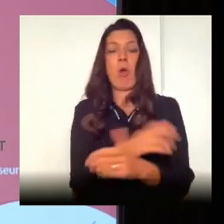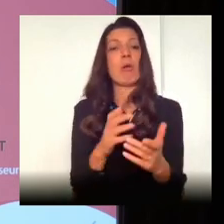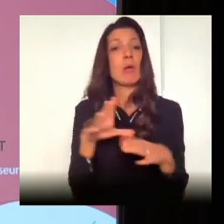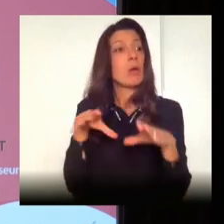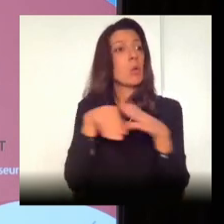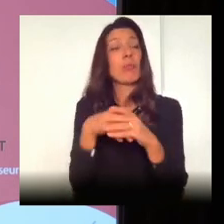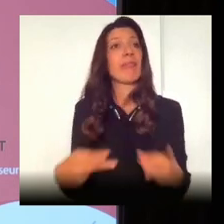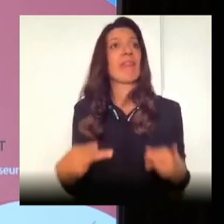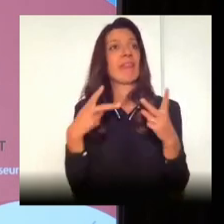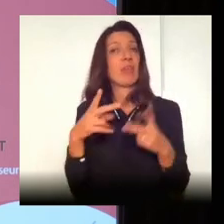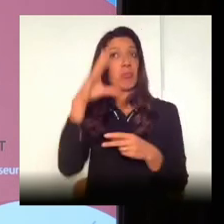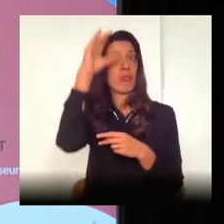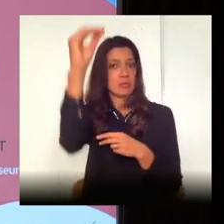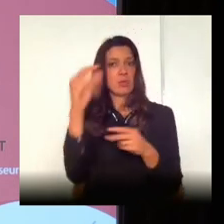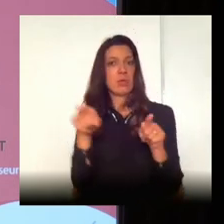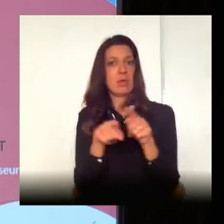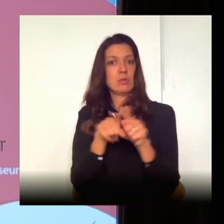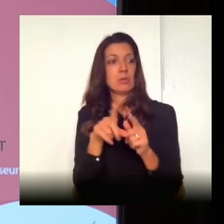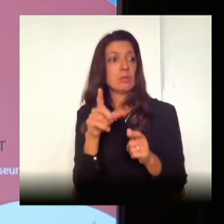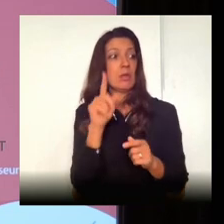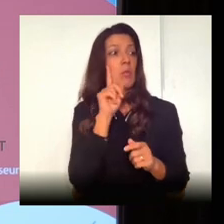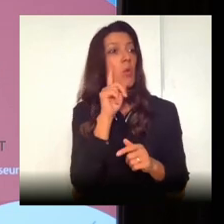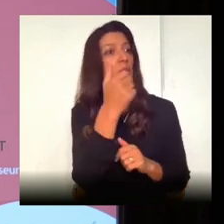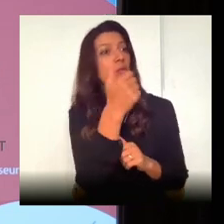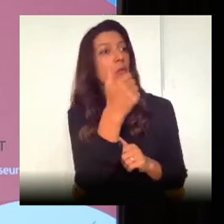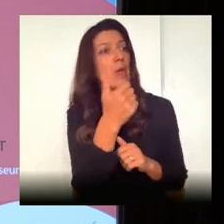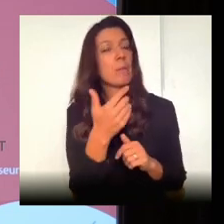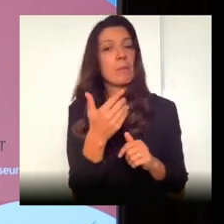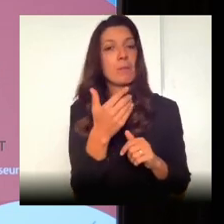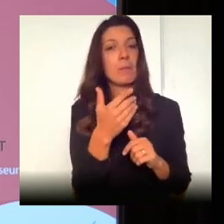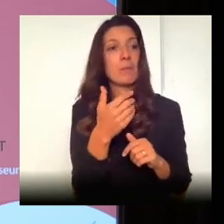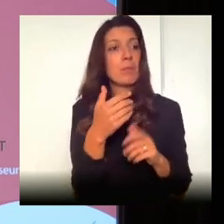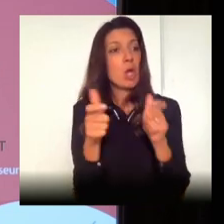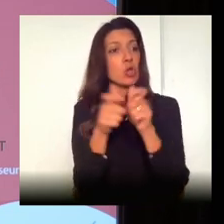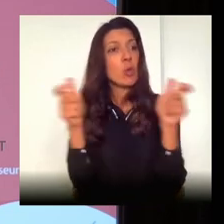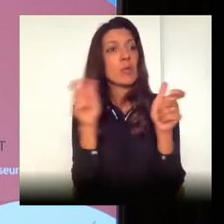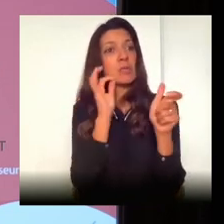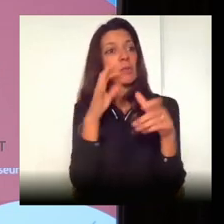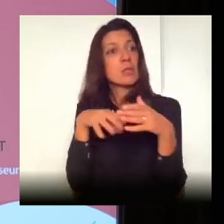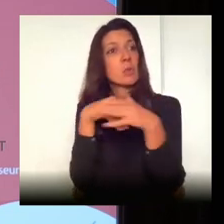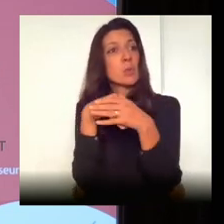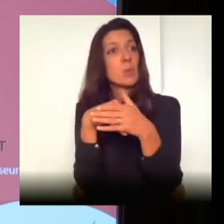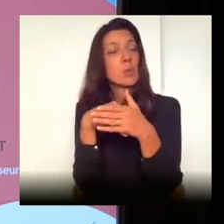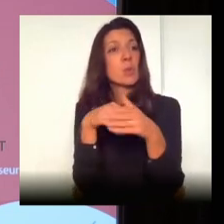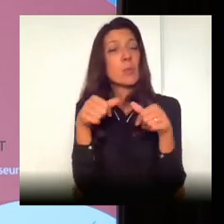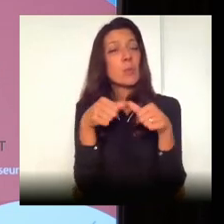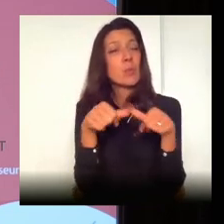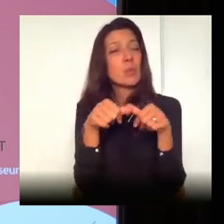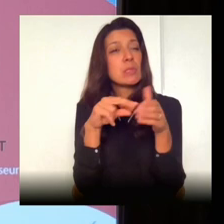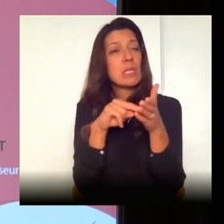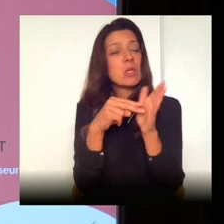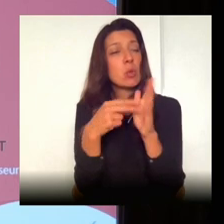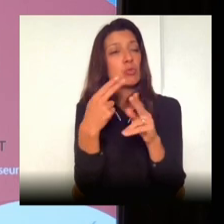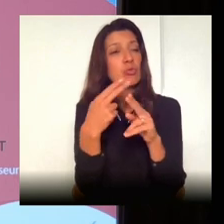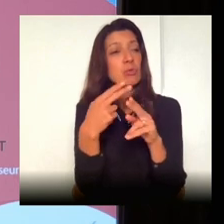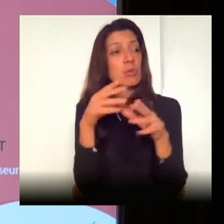vie professionnelle, puisque vous appartenez à cette petite entreprise Opus Technologies qui est en train de fabriquer